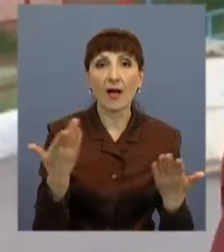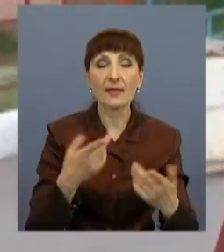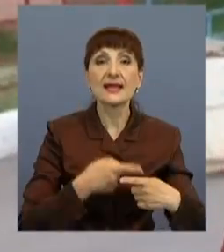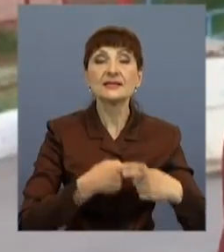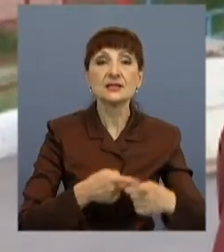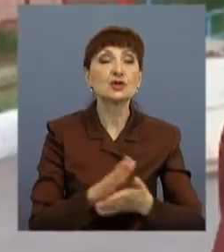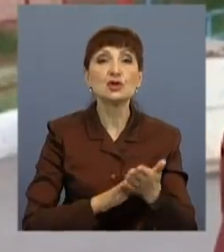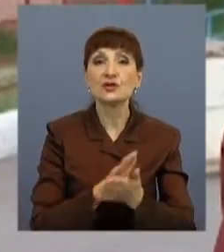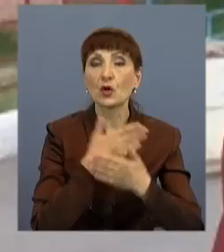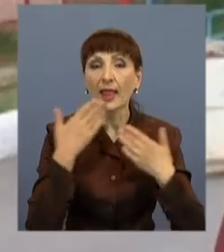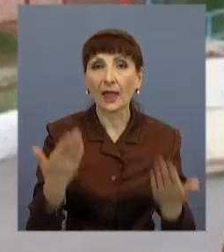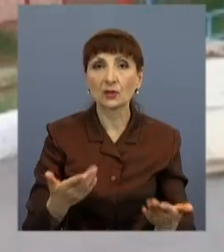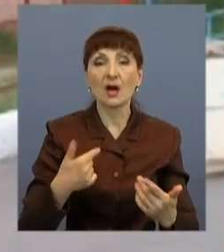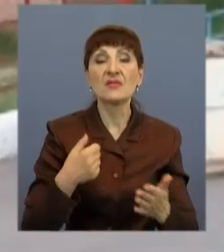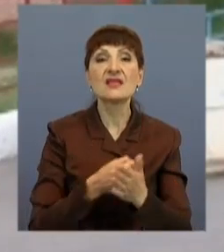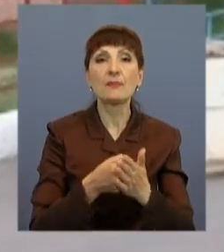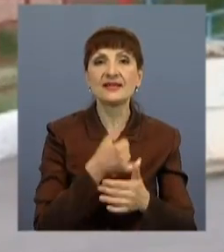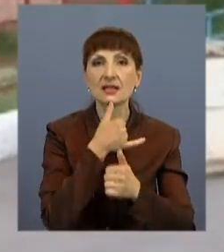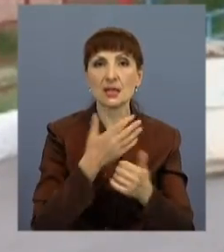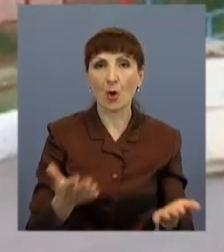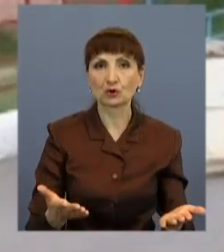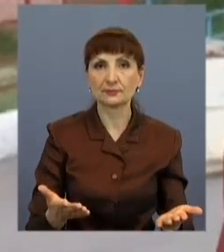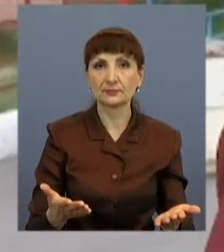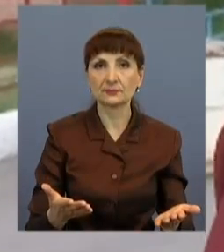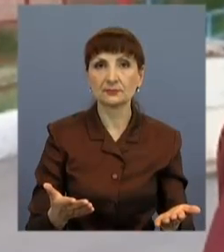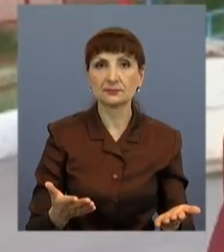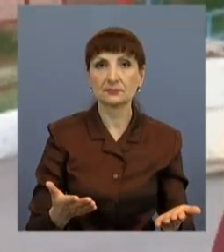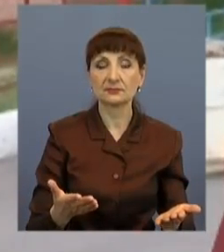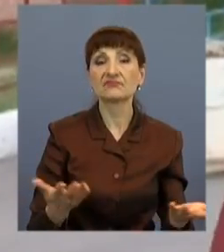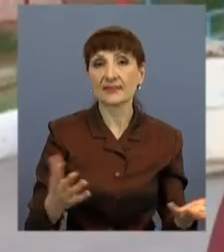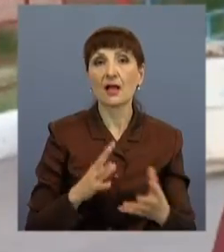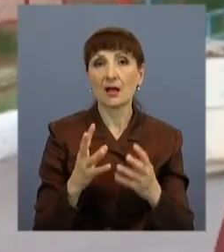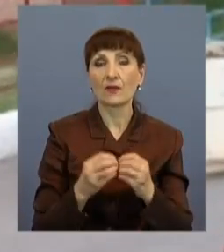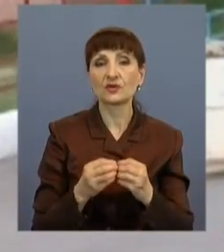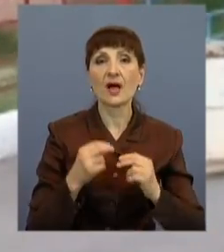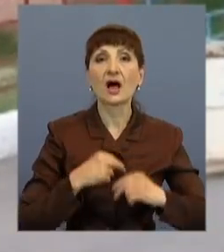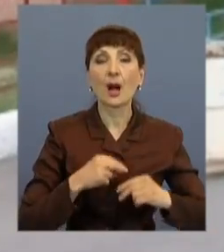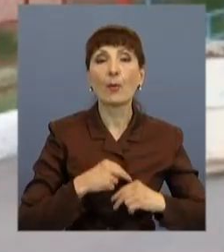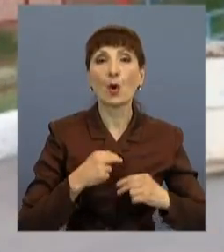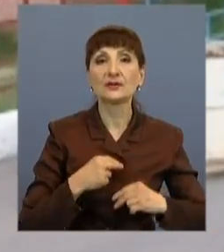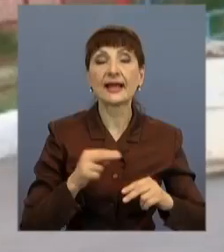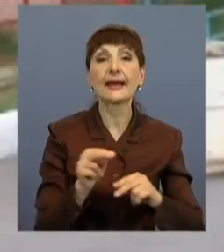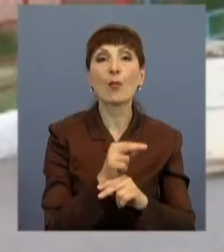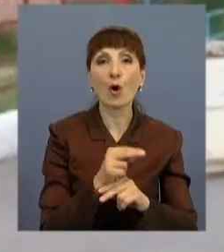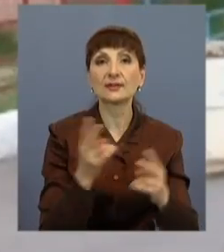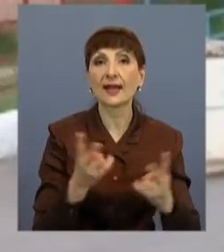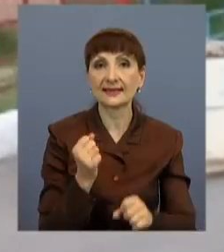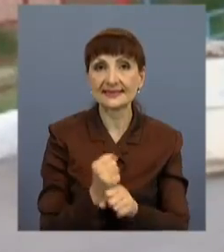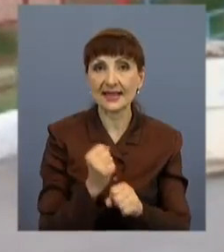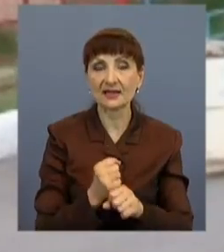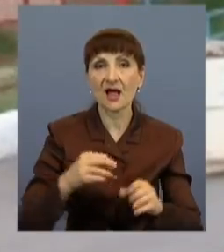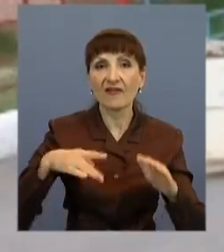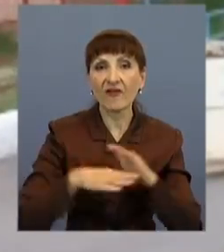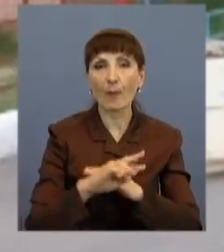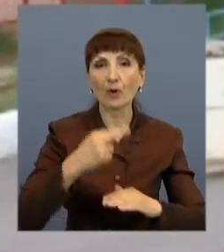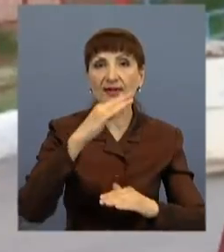не моют, мы этого добиться не можем. Ну, работы, ремонт надо делать в подъездах,